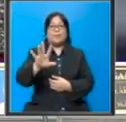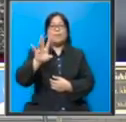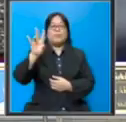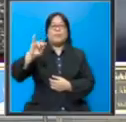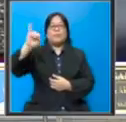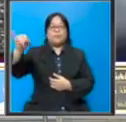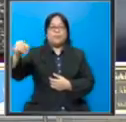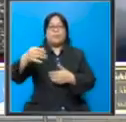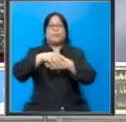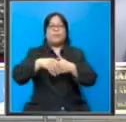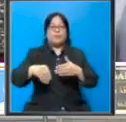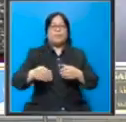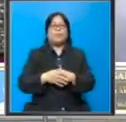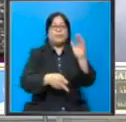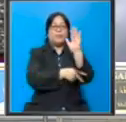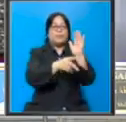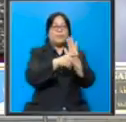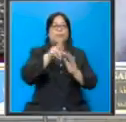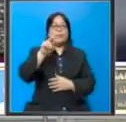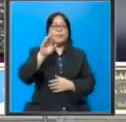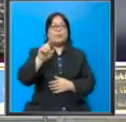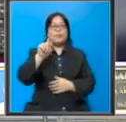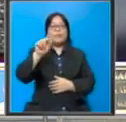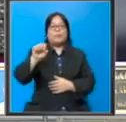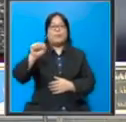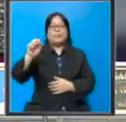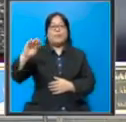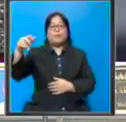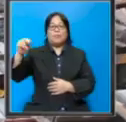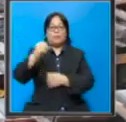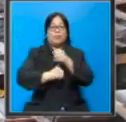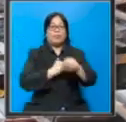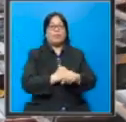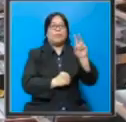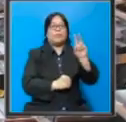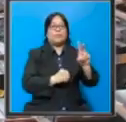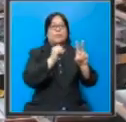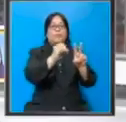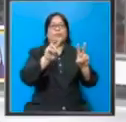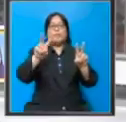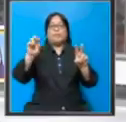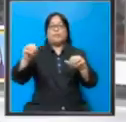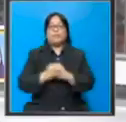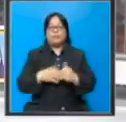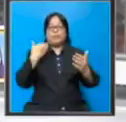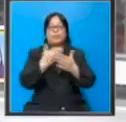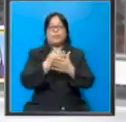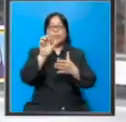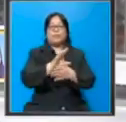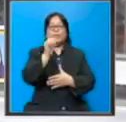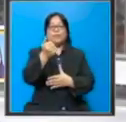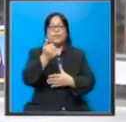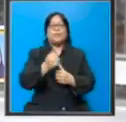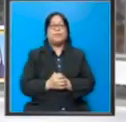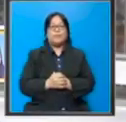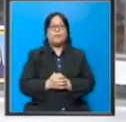RM1.57 juta di Parlimen Kota Semerahan bagi tahun 2020. Setakat Oktober